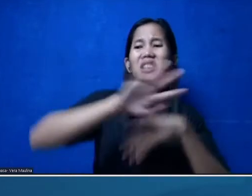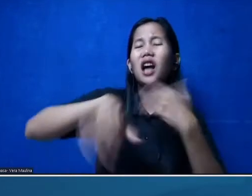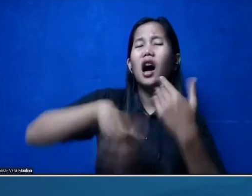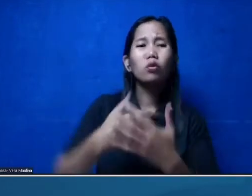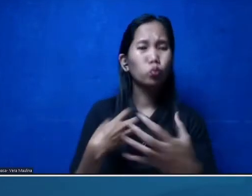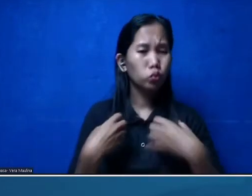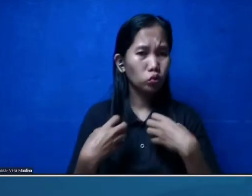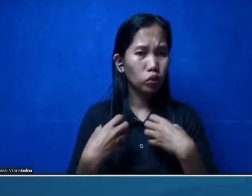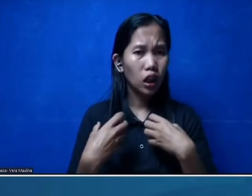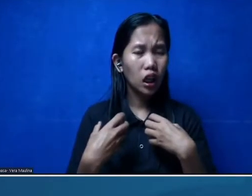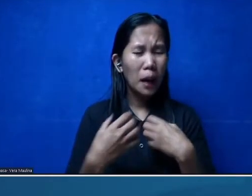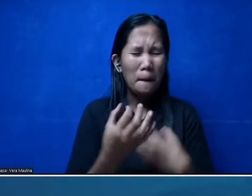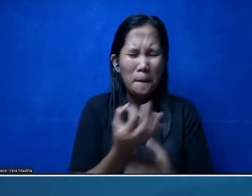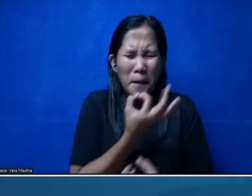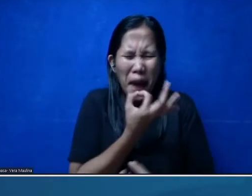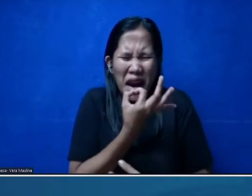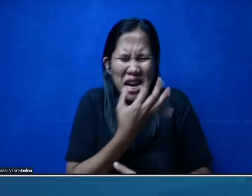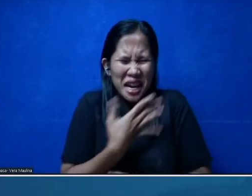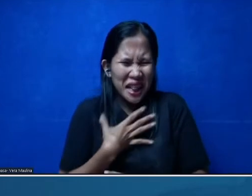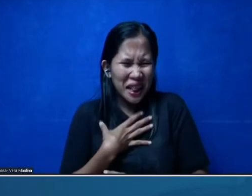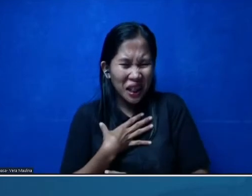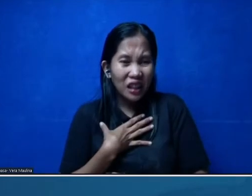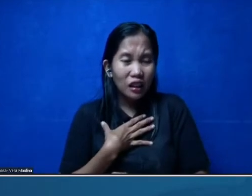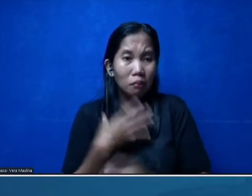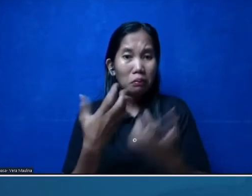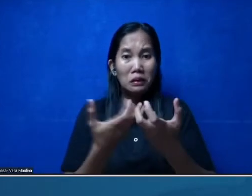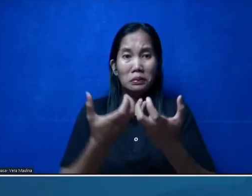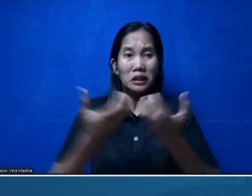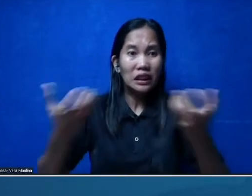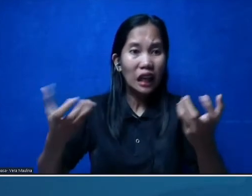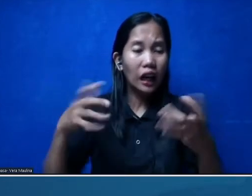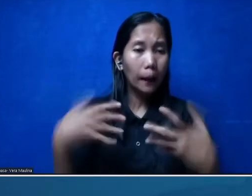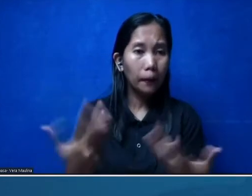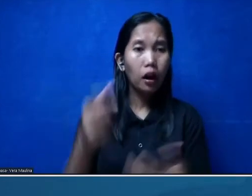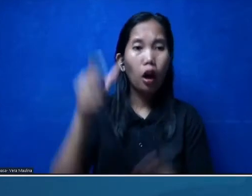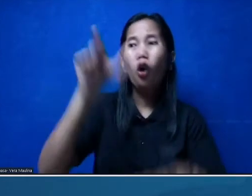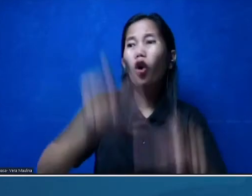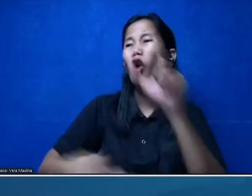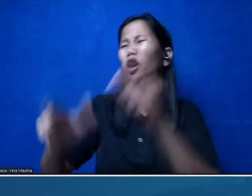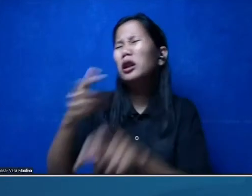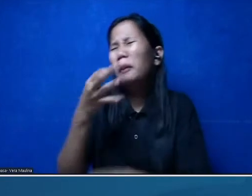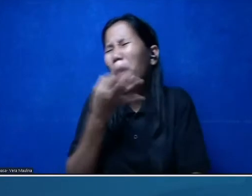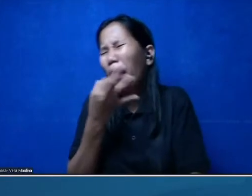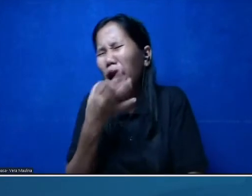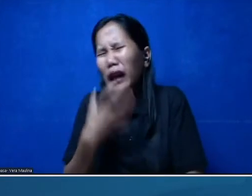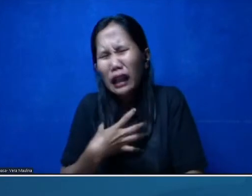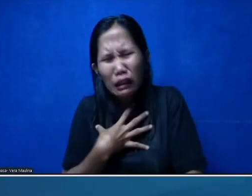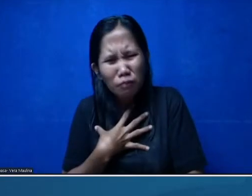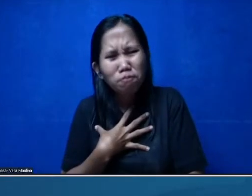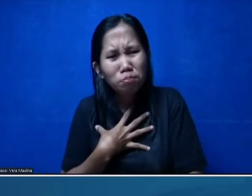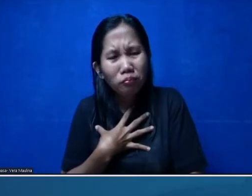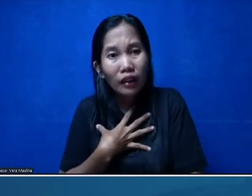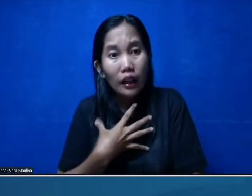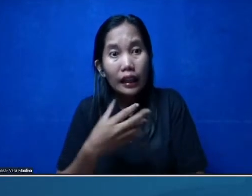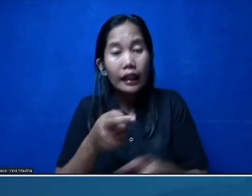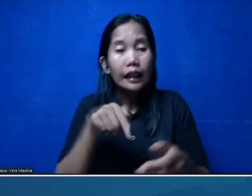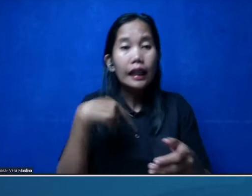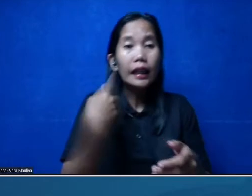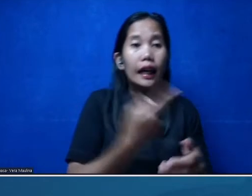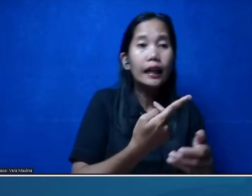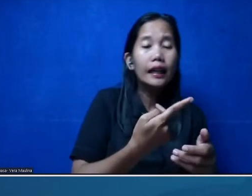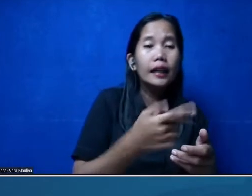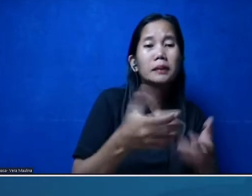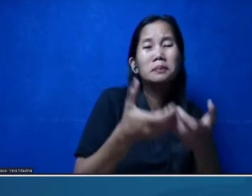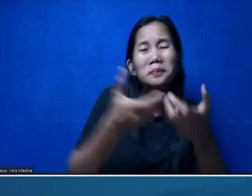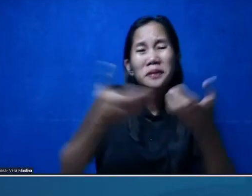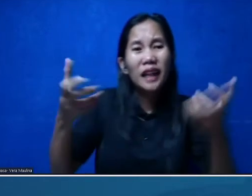bergantung selamat dan itulah yang terjadi kepada Adam dan Hawa Allah mengasihi mereka dan mereka tahu